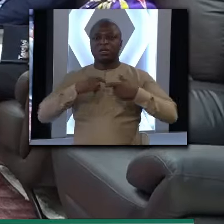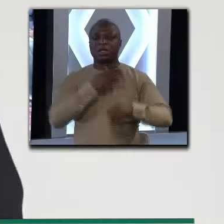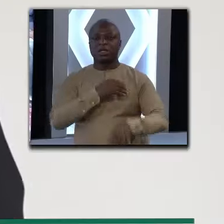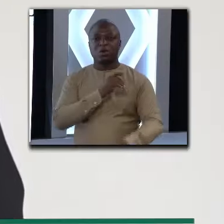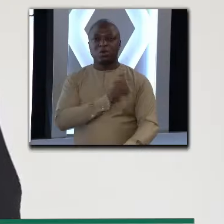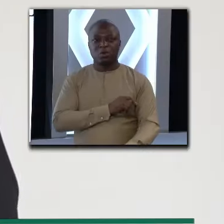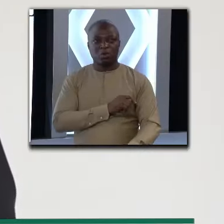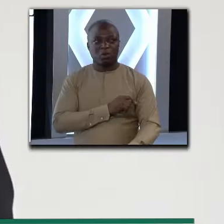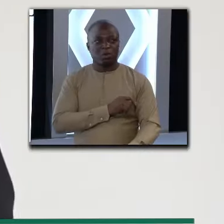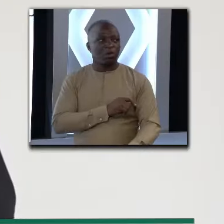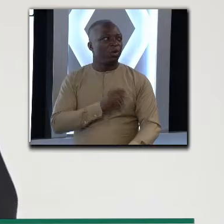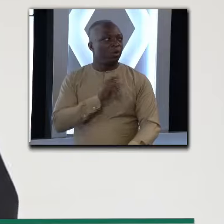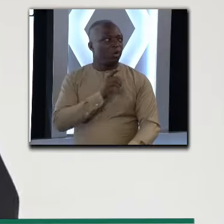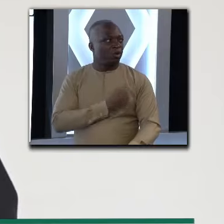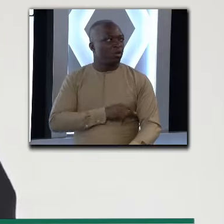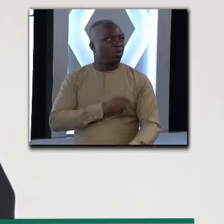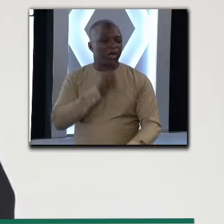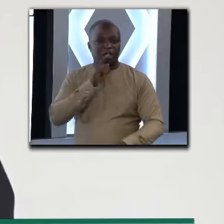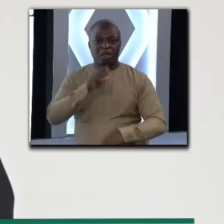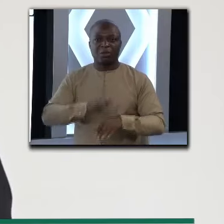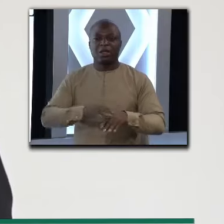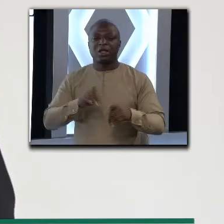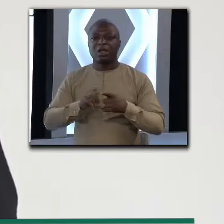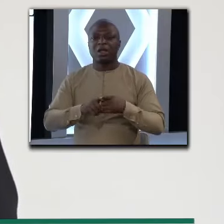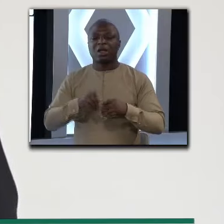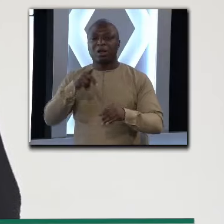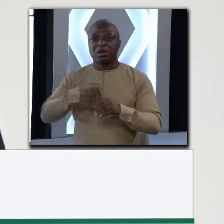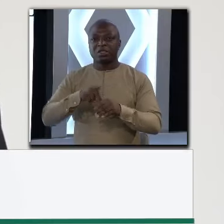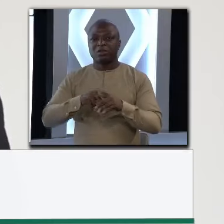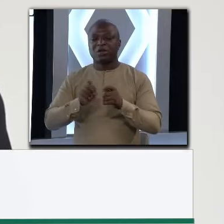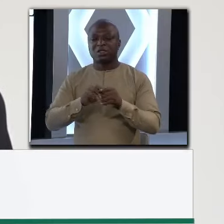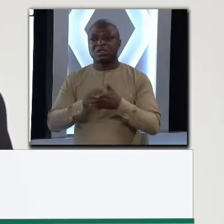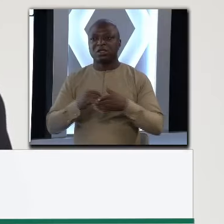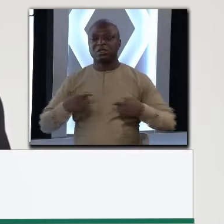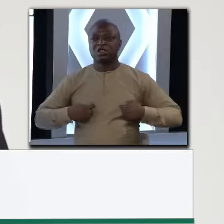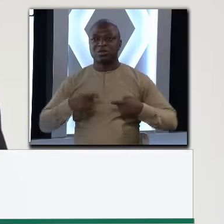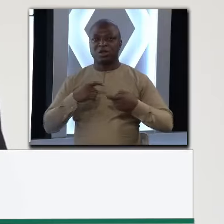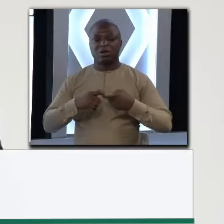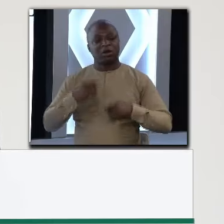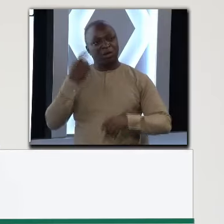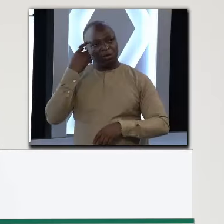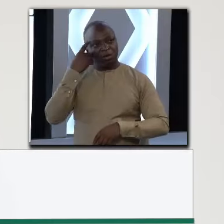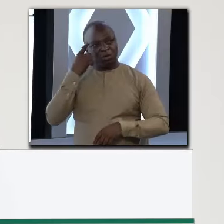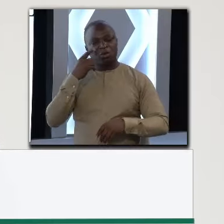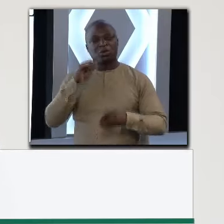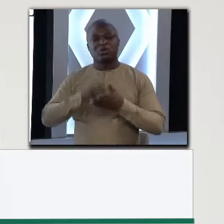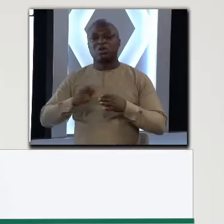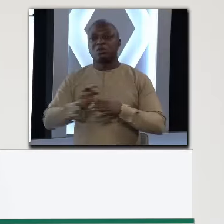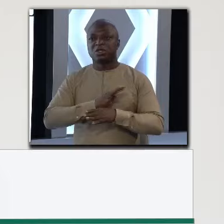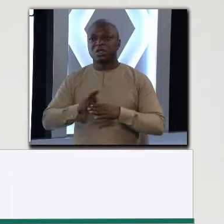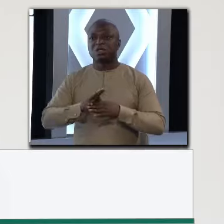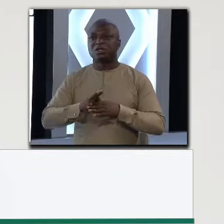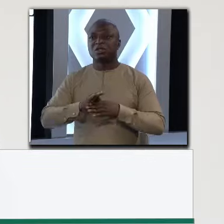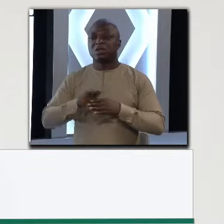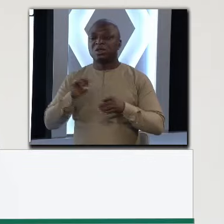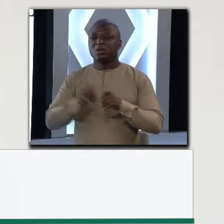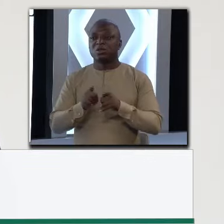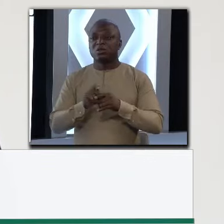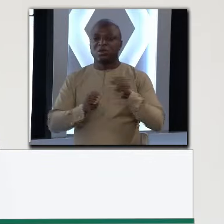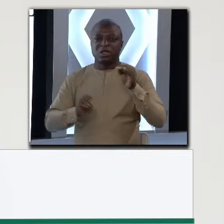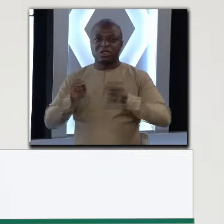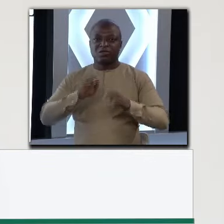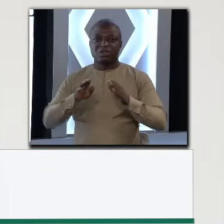Togo. Le Togo est un pays attractif pour les entreprises espagnoles, pour le business et pour les